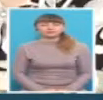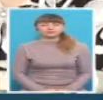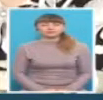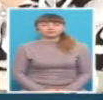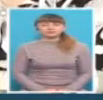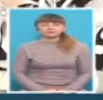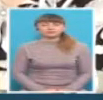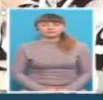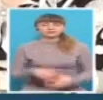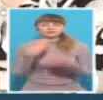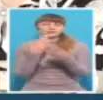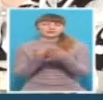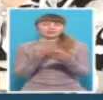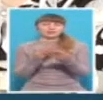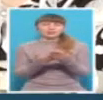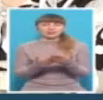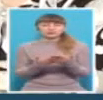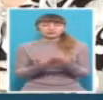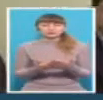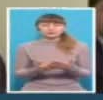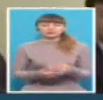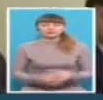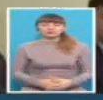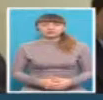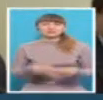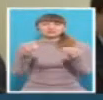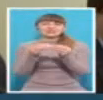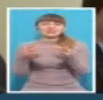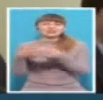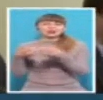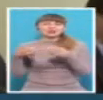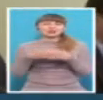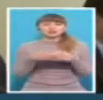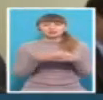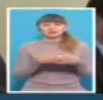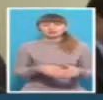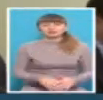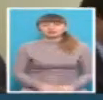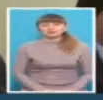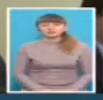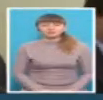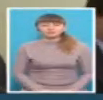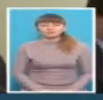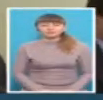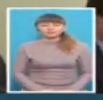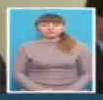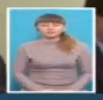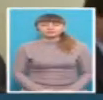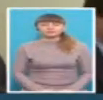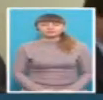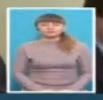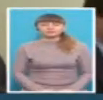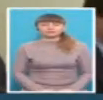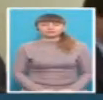ерікті болса, 1 шетелдік ерікті. Сонымен қатар, облысымызда партиялық жоба аясында кітапханаларды заманауи білім